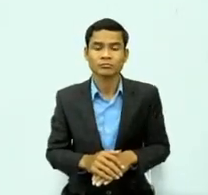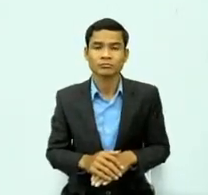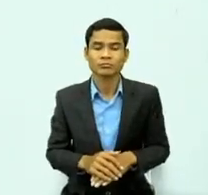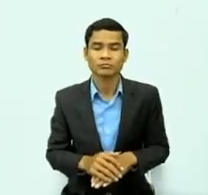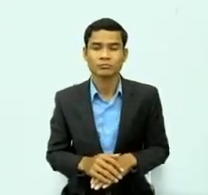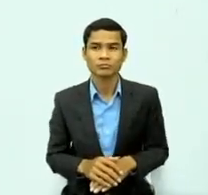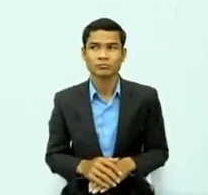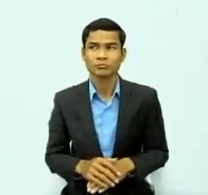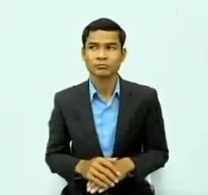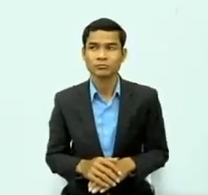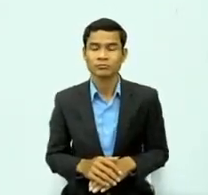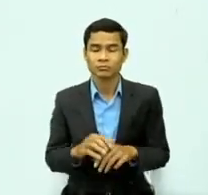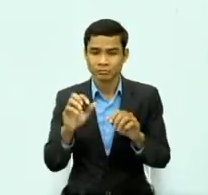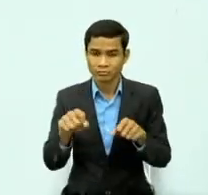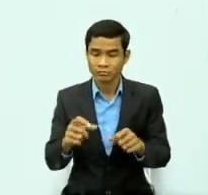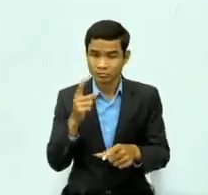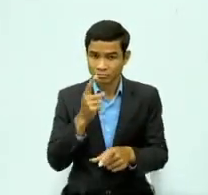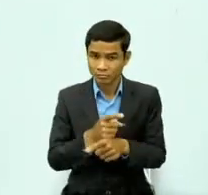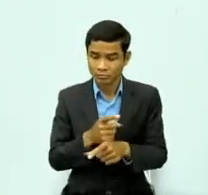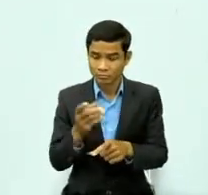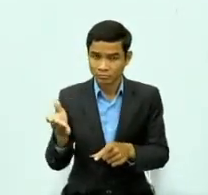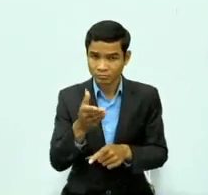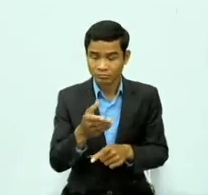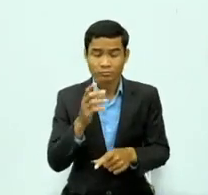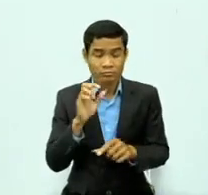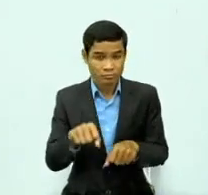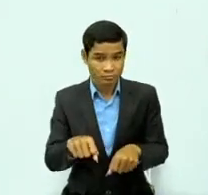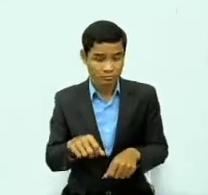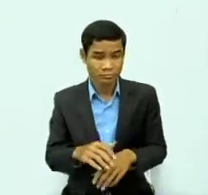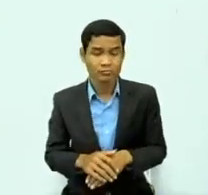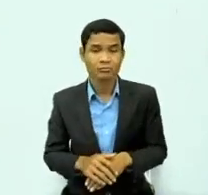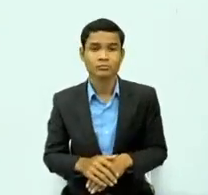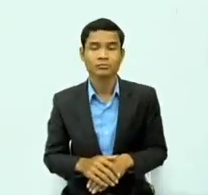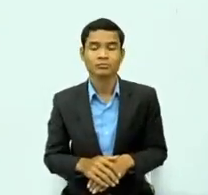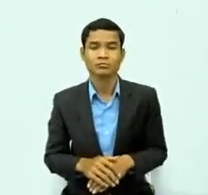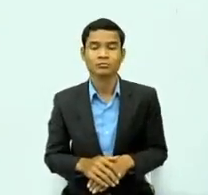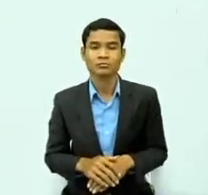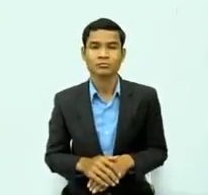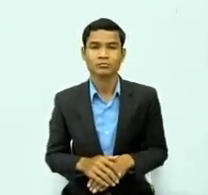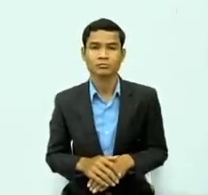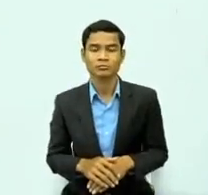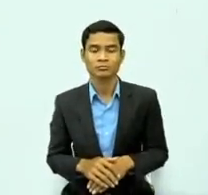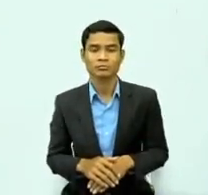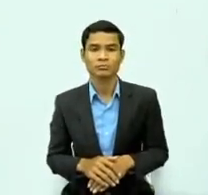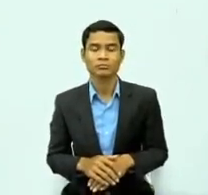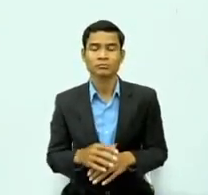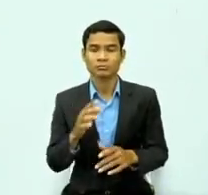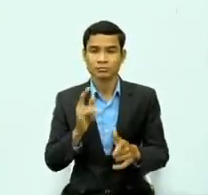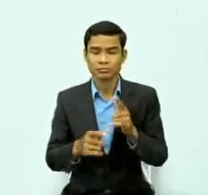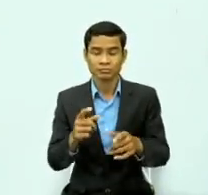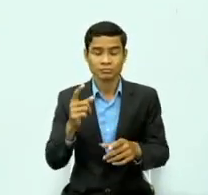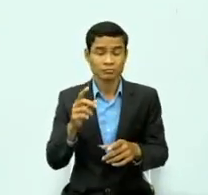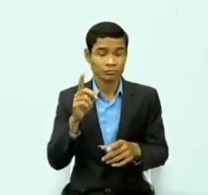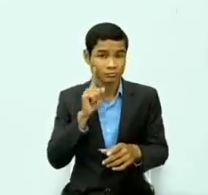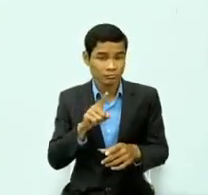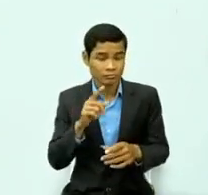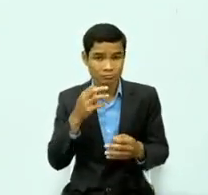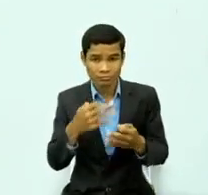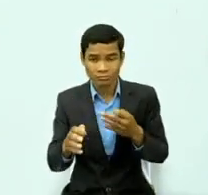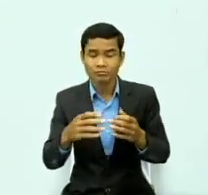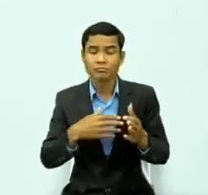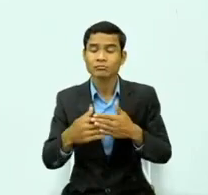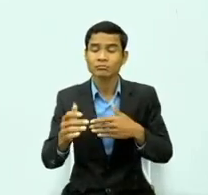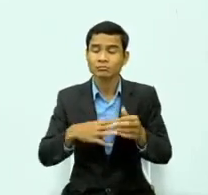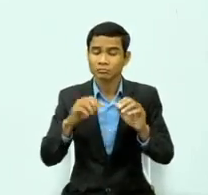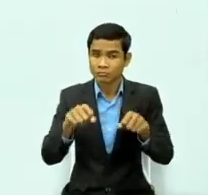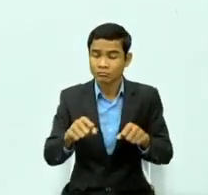ចាត្រឹមត្រូវដែរឬទេកូន ចាបើមិនទាន់ត្រឹមត្រូវល្អទេកូនអាចកែត